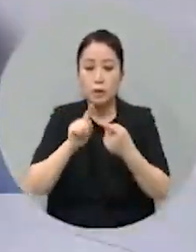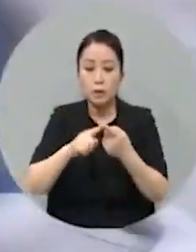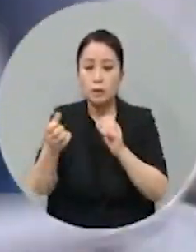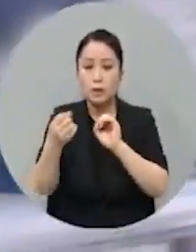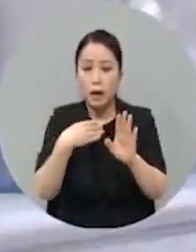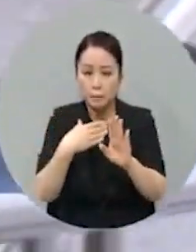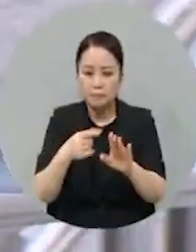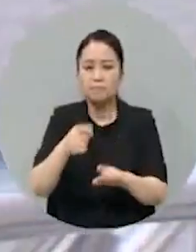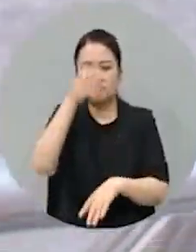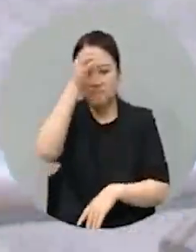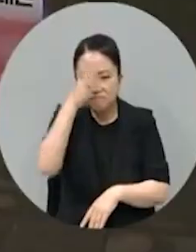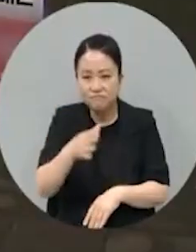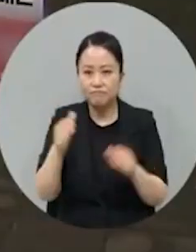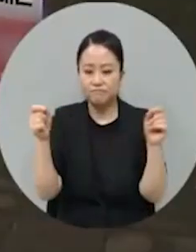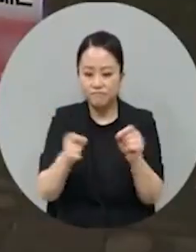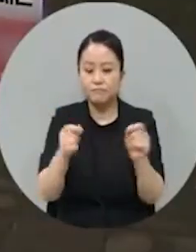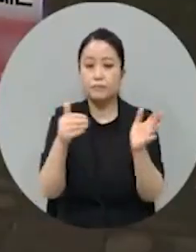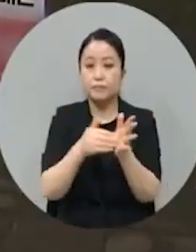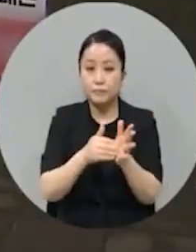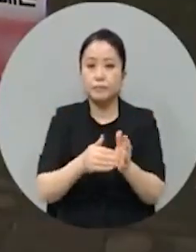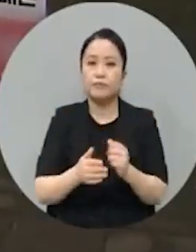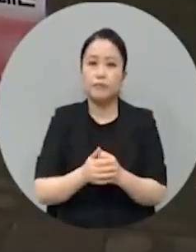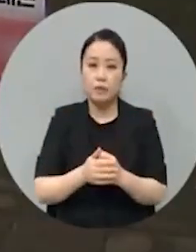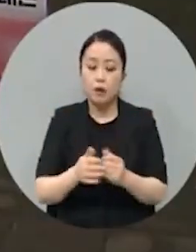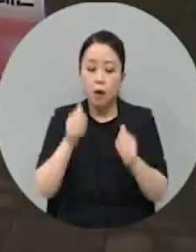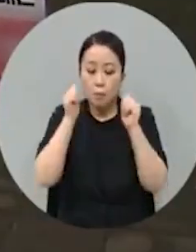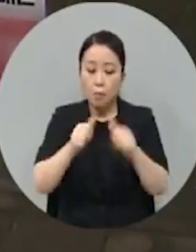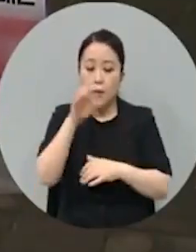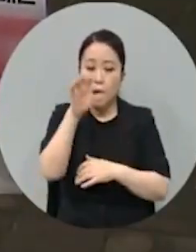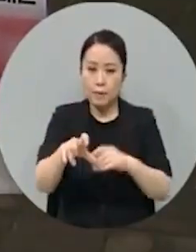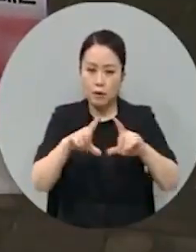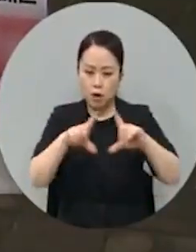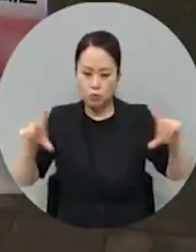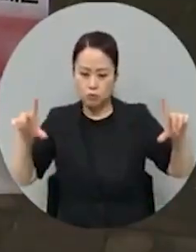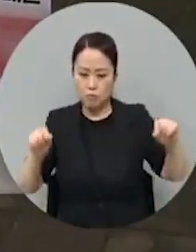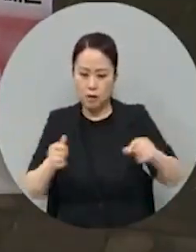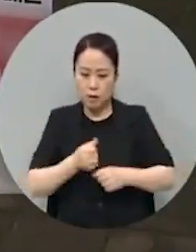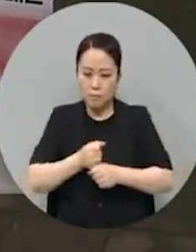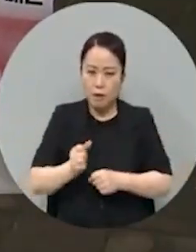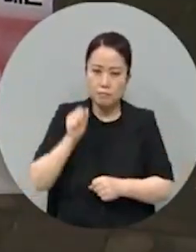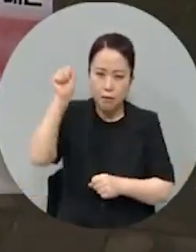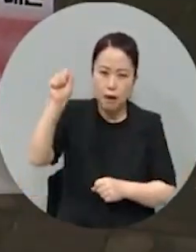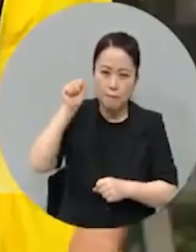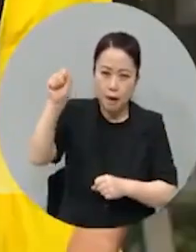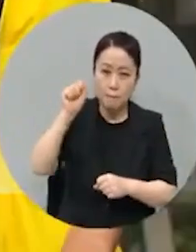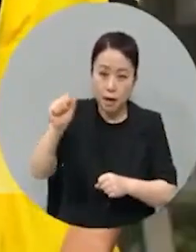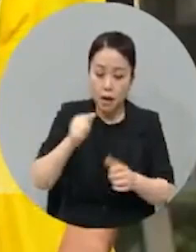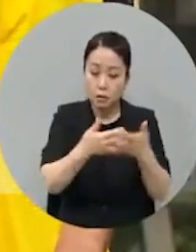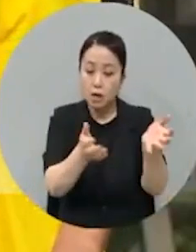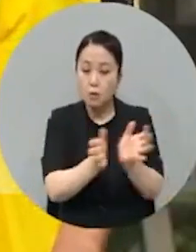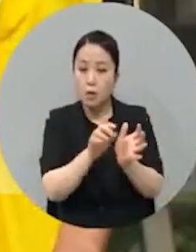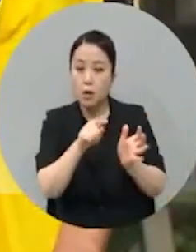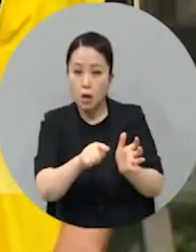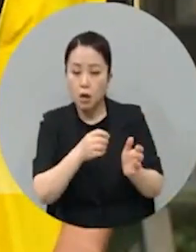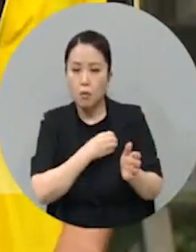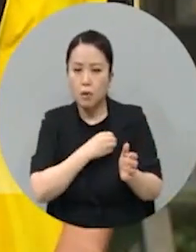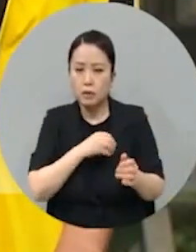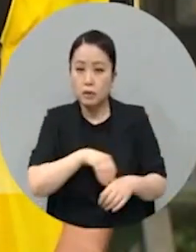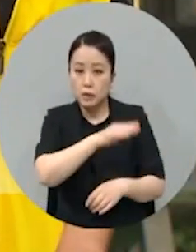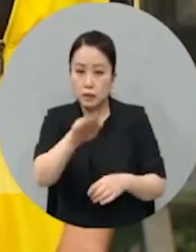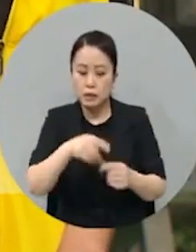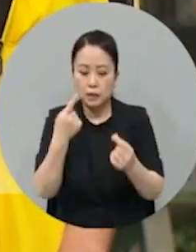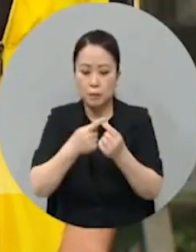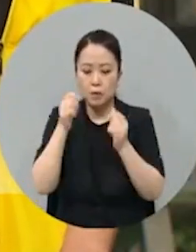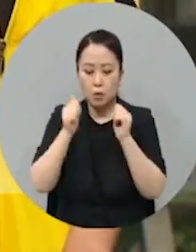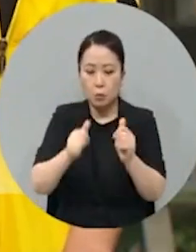죄송합니다. 법원 앞에서 현수막과 피켓을 들고 선전전을 벌인 노동단체 회원들은 첫 공판 직후